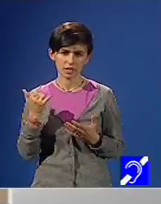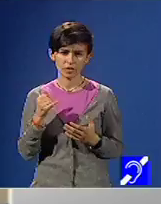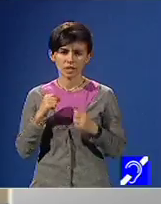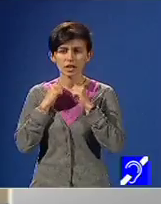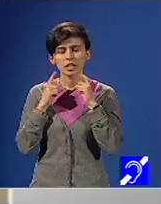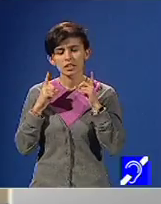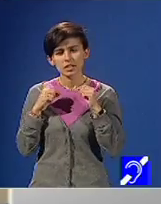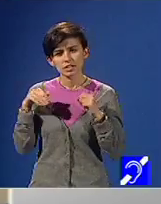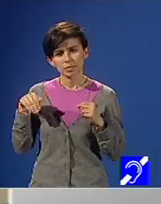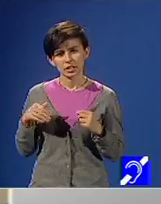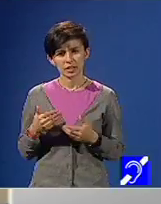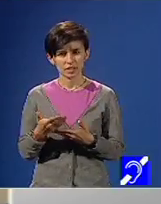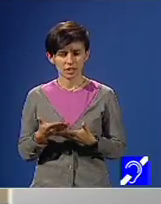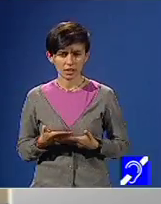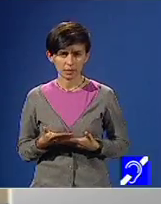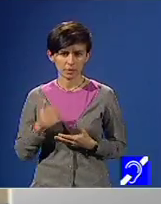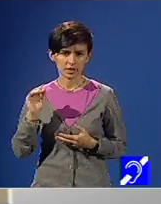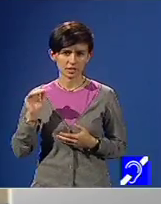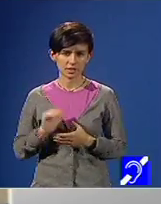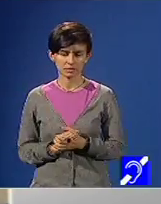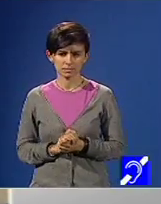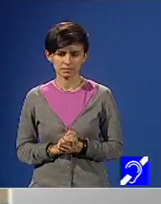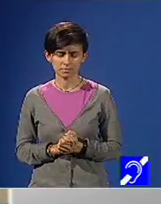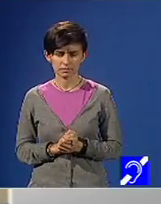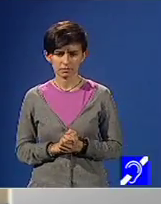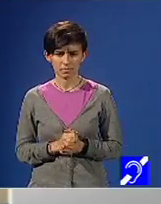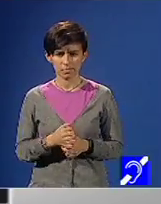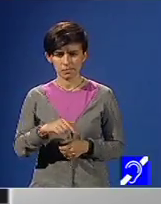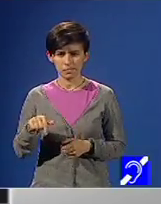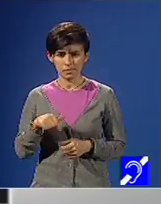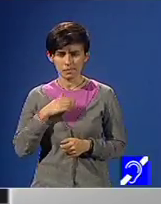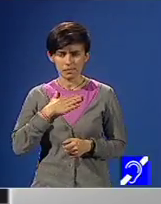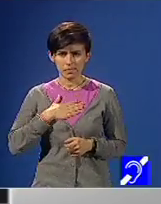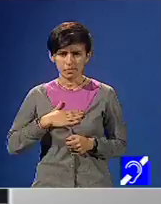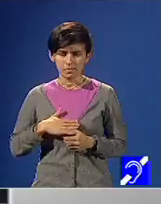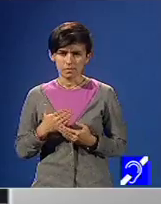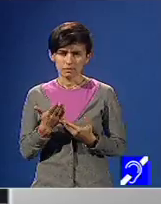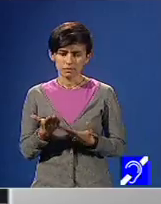voastre de acolo. Ne dorim să oferim